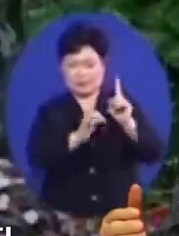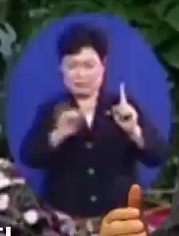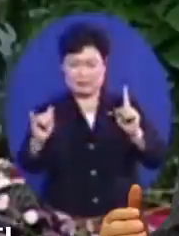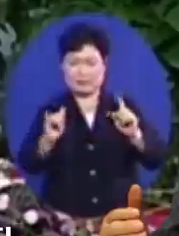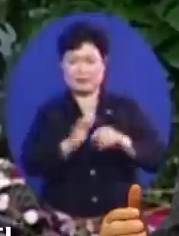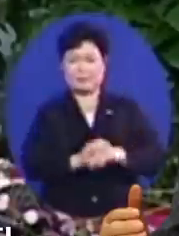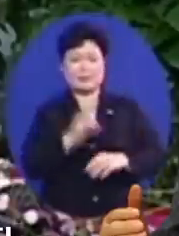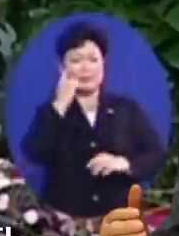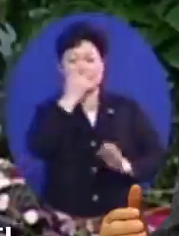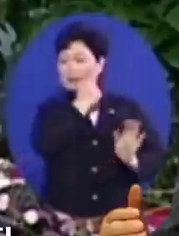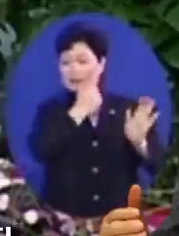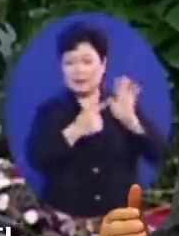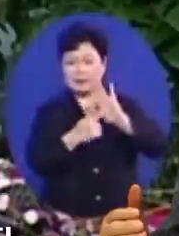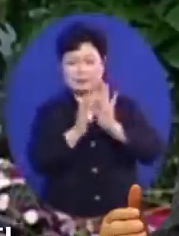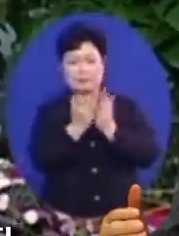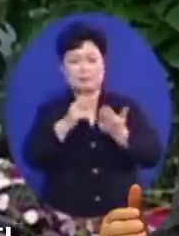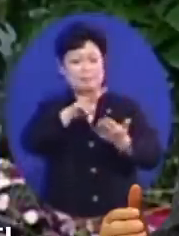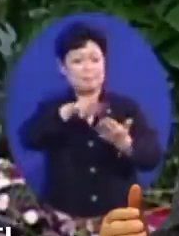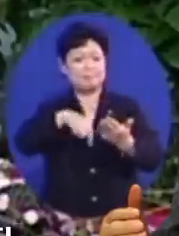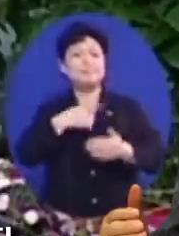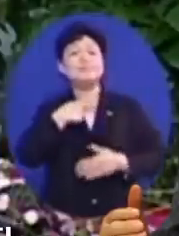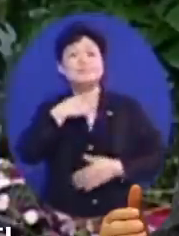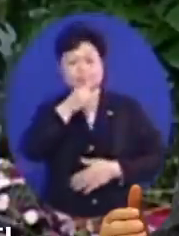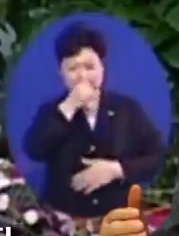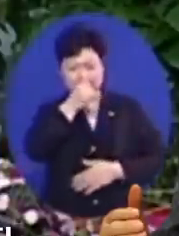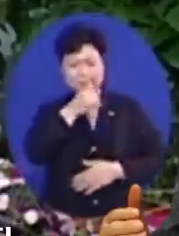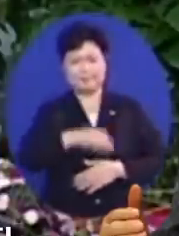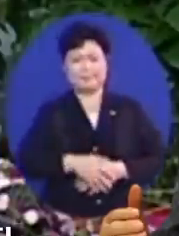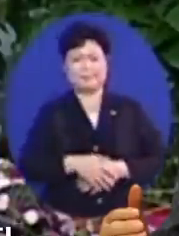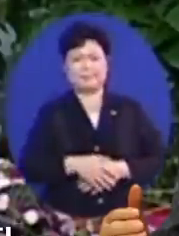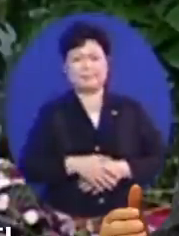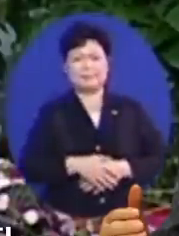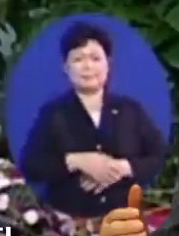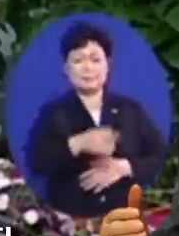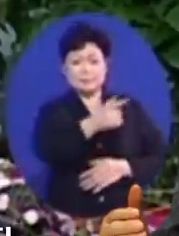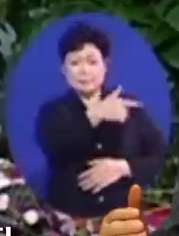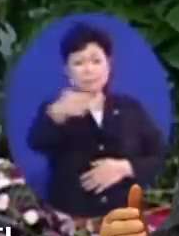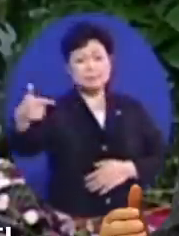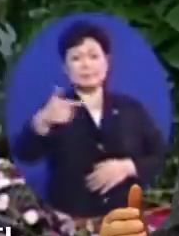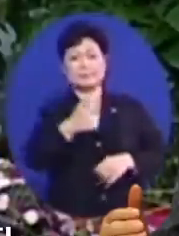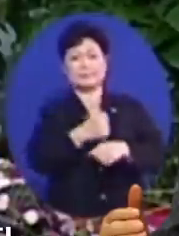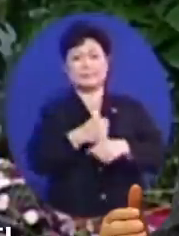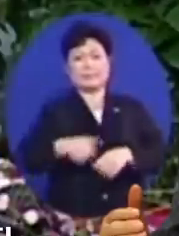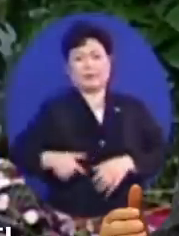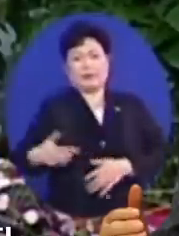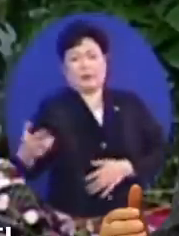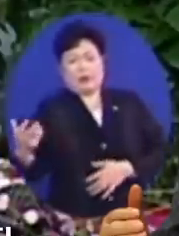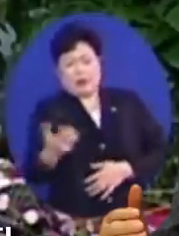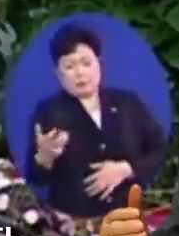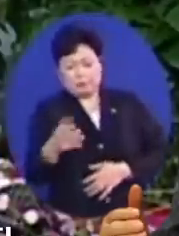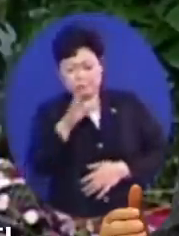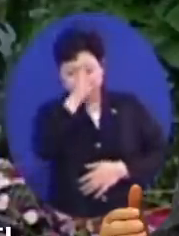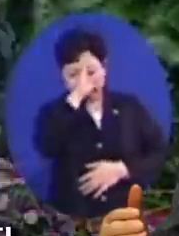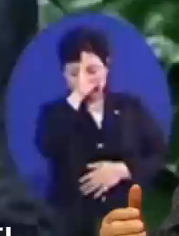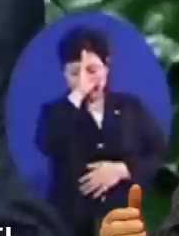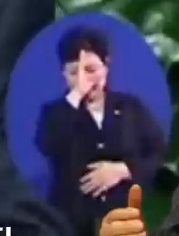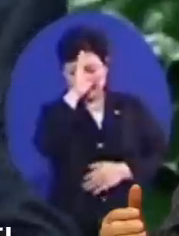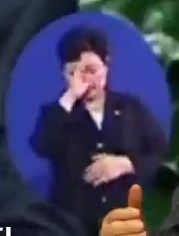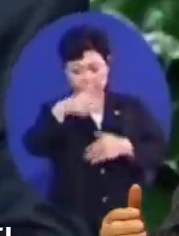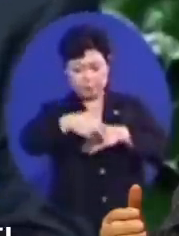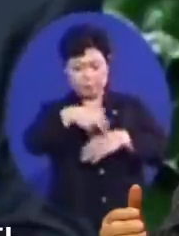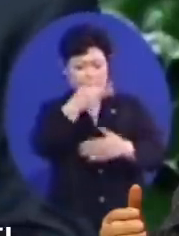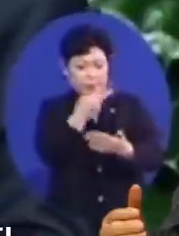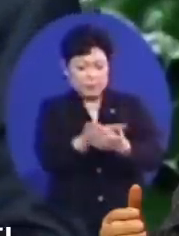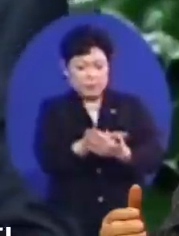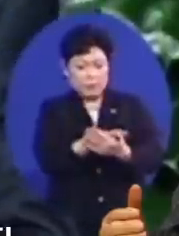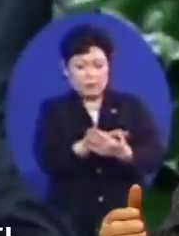이런 간증을 적은 책을 읽어보았었습니다. 그가 굉장히 아픈 병에 걸려서 병원에 입원했는데